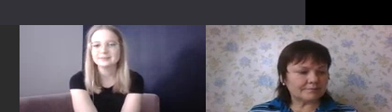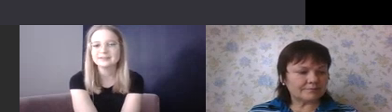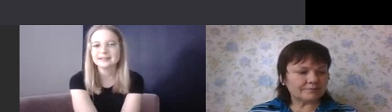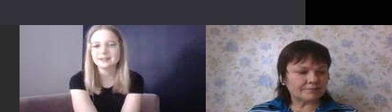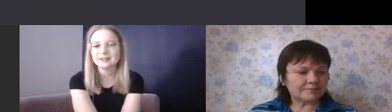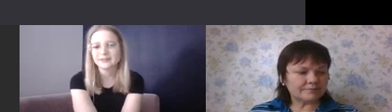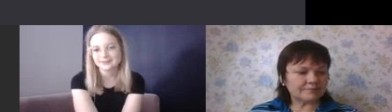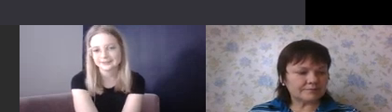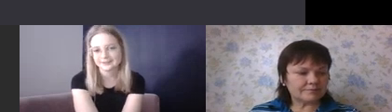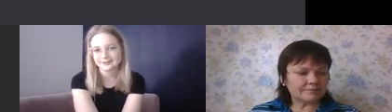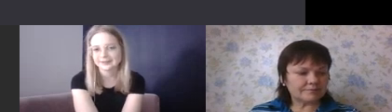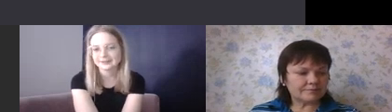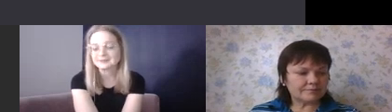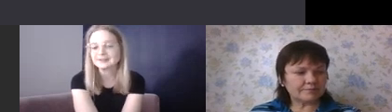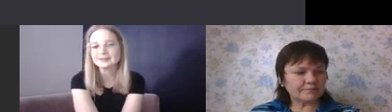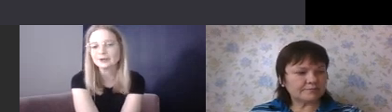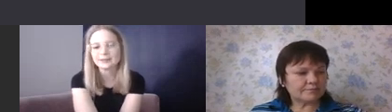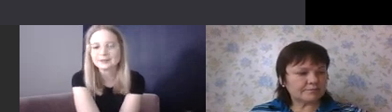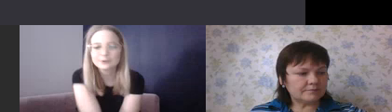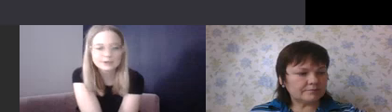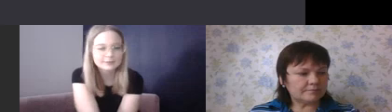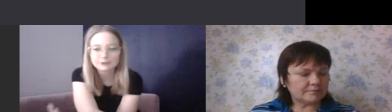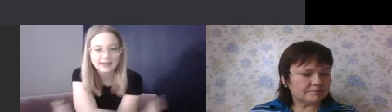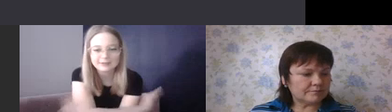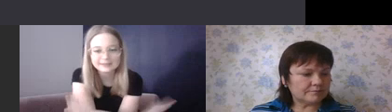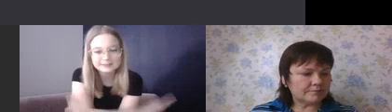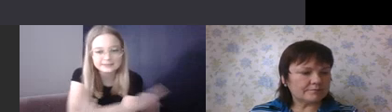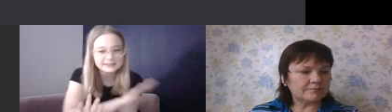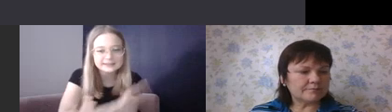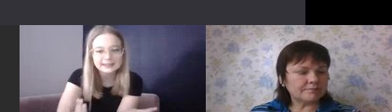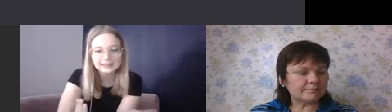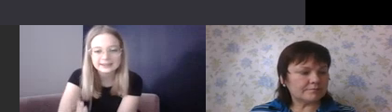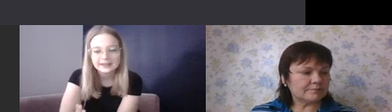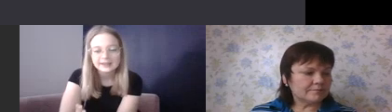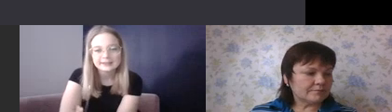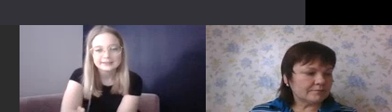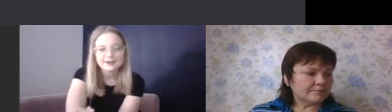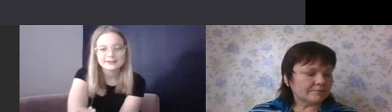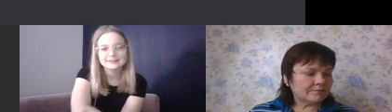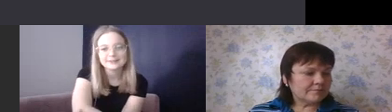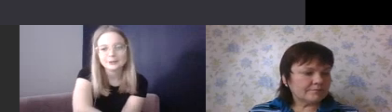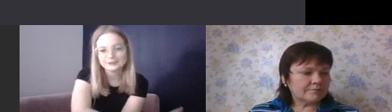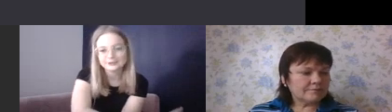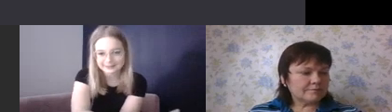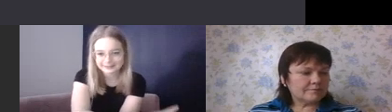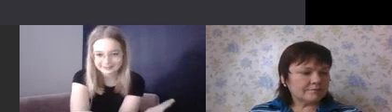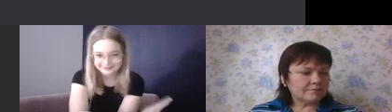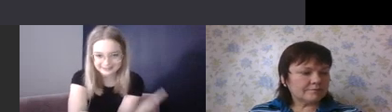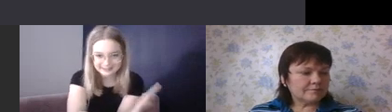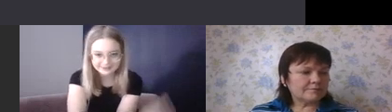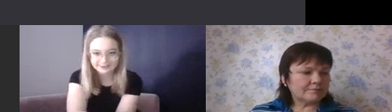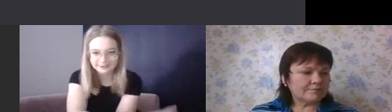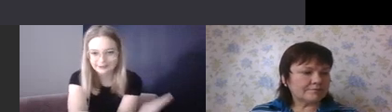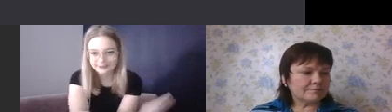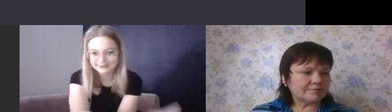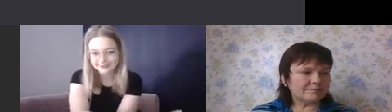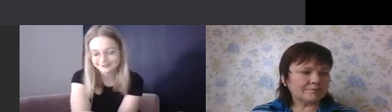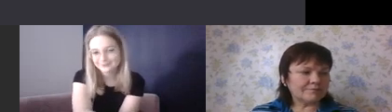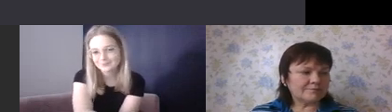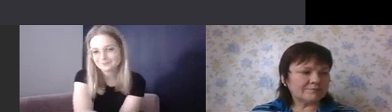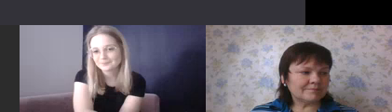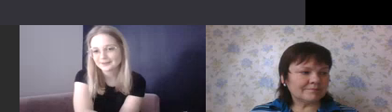et mis erialad veel võiksid sobida või rohkem ei tule? Need IT ja siis autotehnik, need